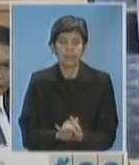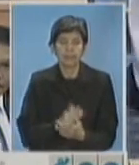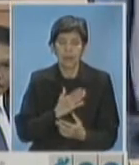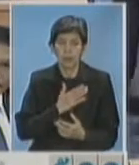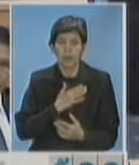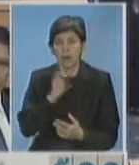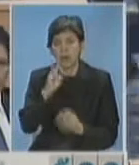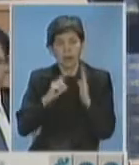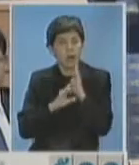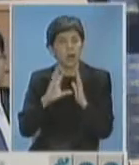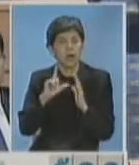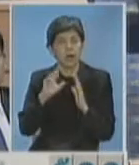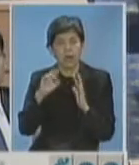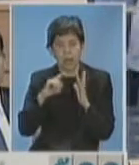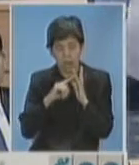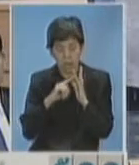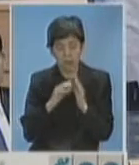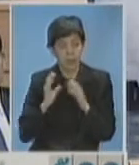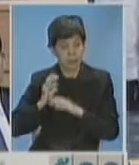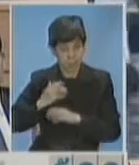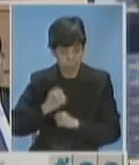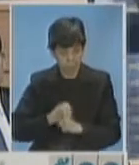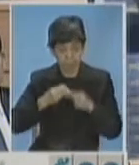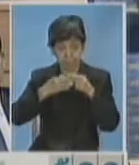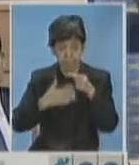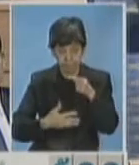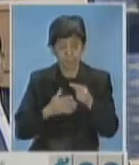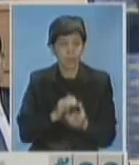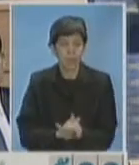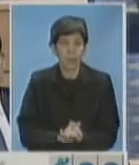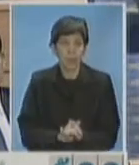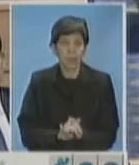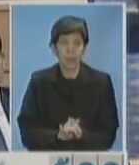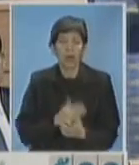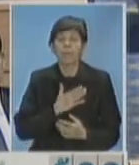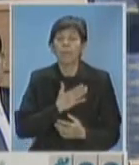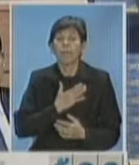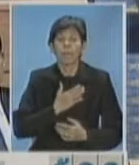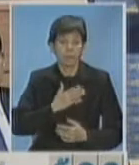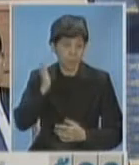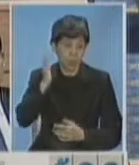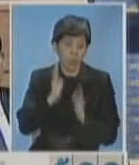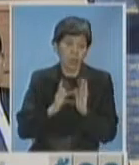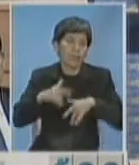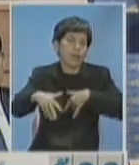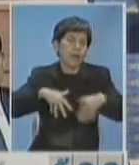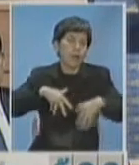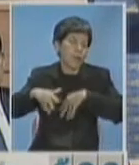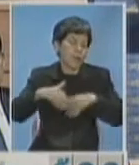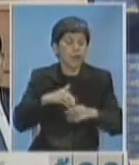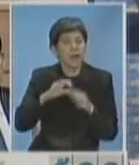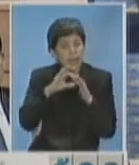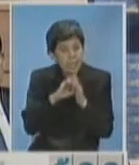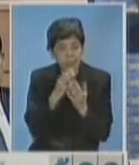กระผมวัชระไพทองบัญชีรายชื่อประชาธิปัตย์ท่านประธานครับผมได้อภิปรายพี่น้องประชาชนได้เห็น